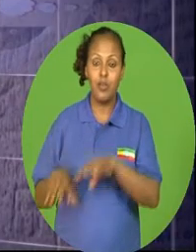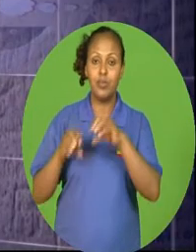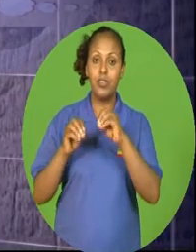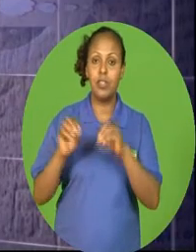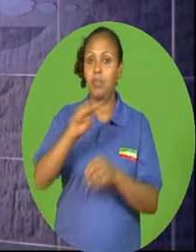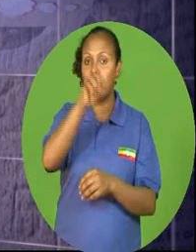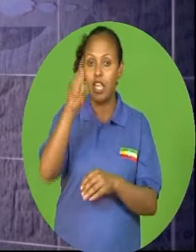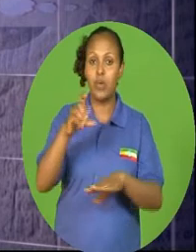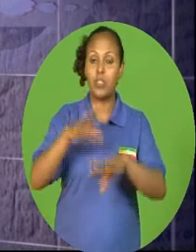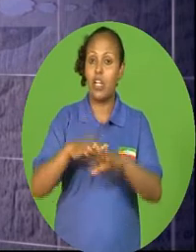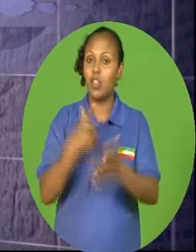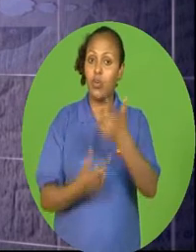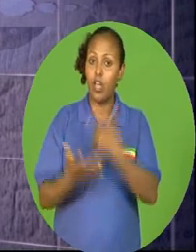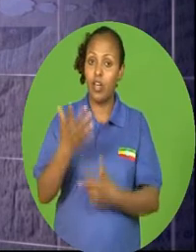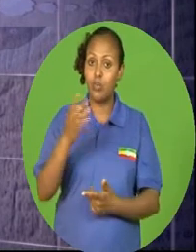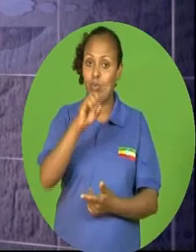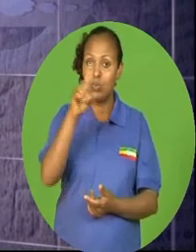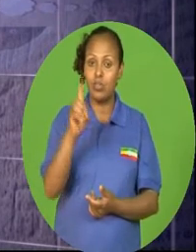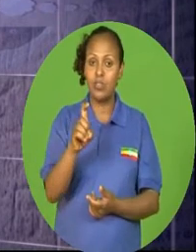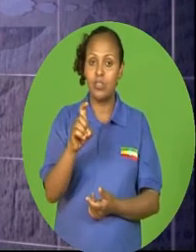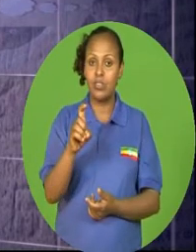ተማሪዎች በጥያቄዎቹ ላይ ተወያያችሁ?